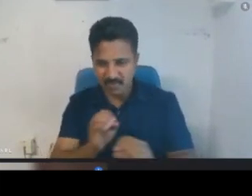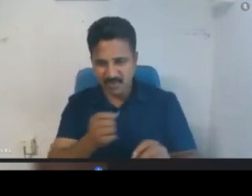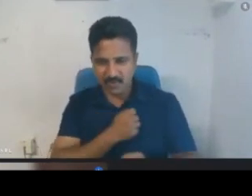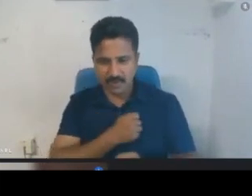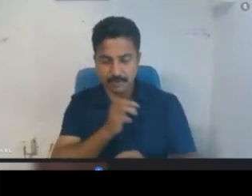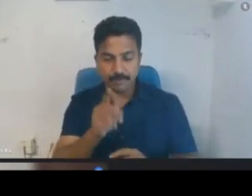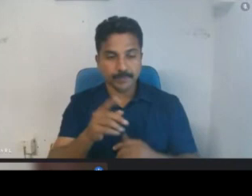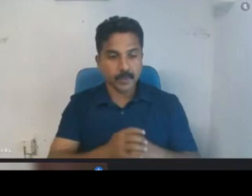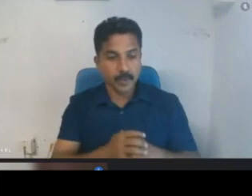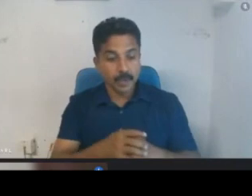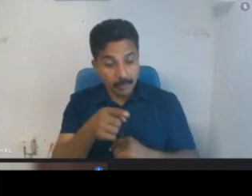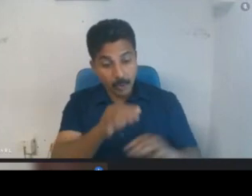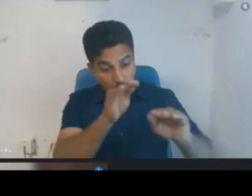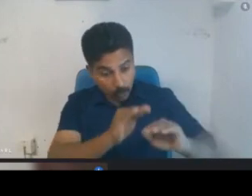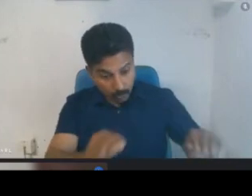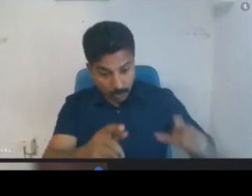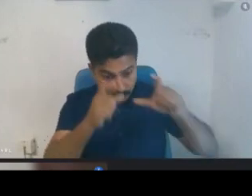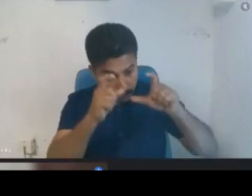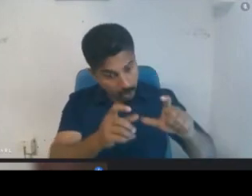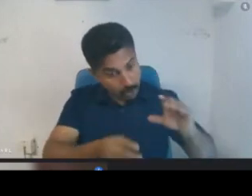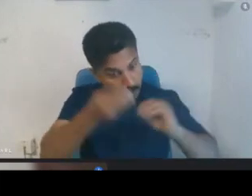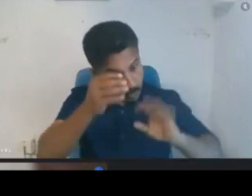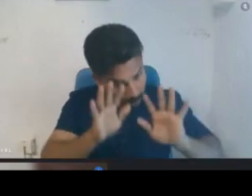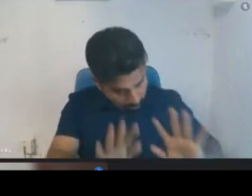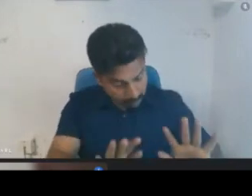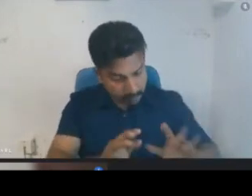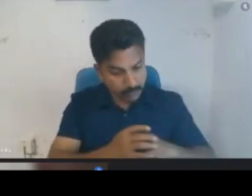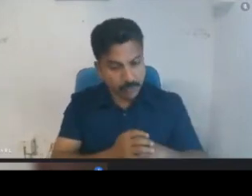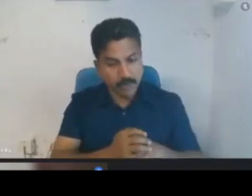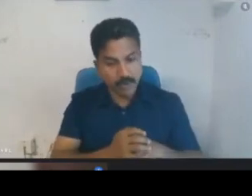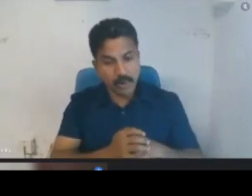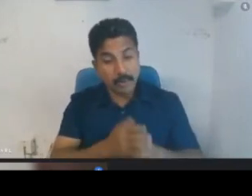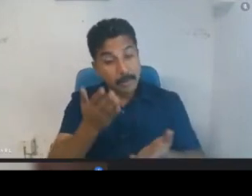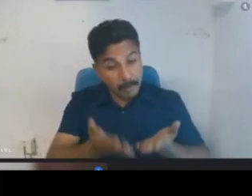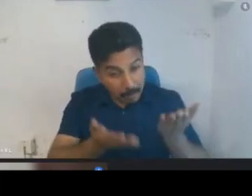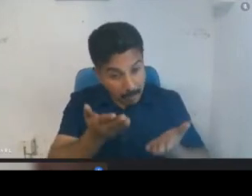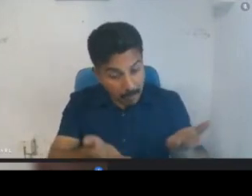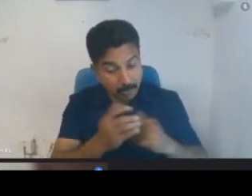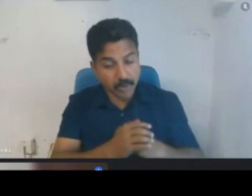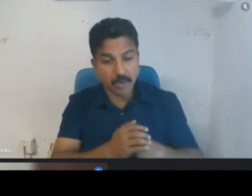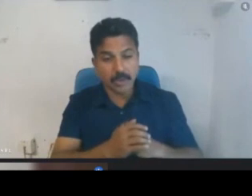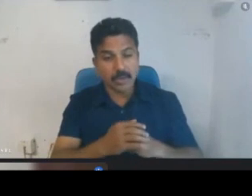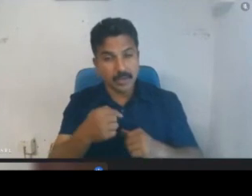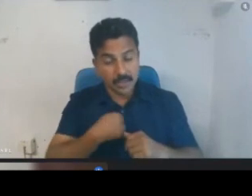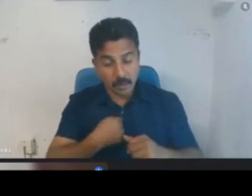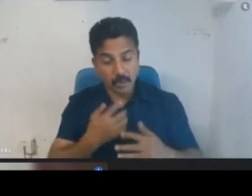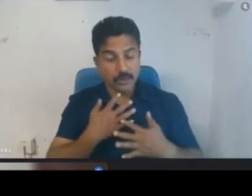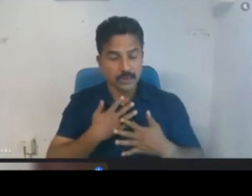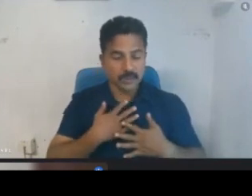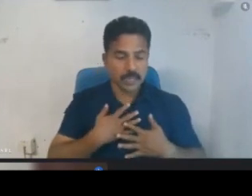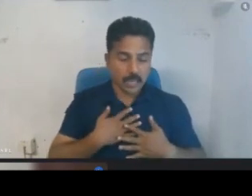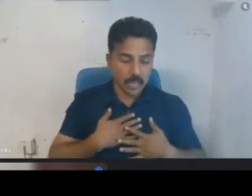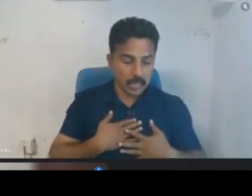നിങ്ങളുടെ കുട്ടിയെ നന്നായിട്ട് ശ്രദ്ധിക്കുന്നുണ്ടോ? അത് ചിലപ്പോൾ നമ്മൾ നമ്മുടെ തന്നെ ഒരു